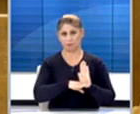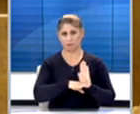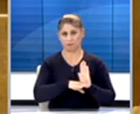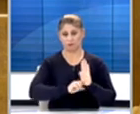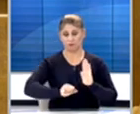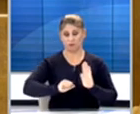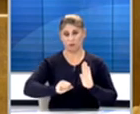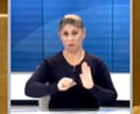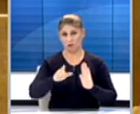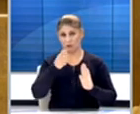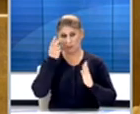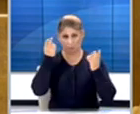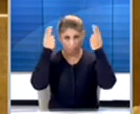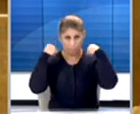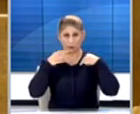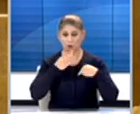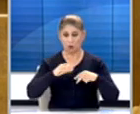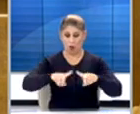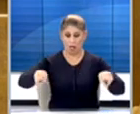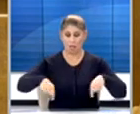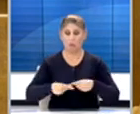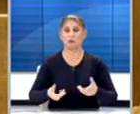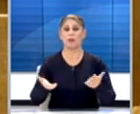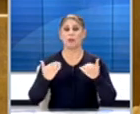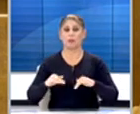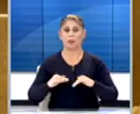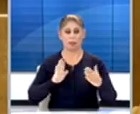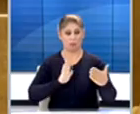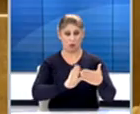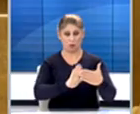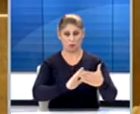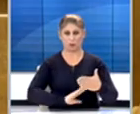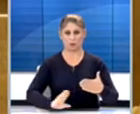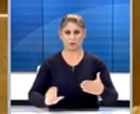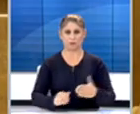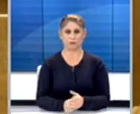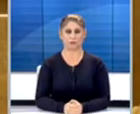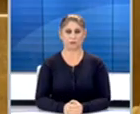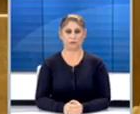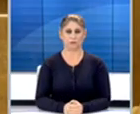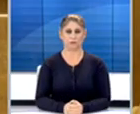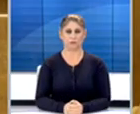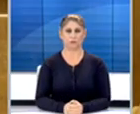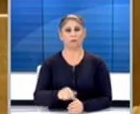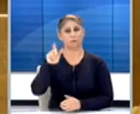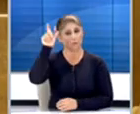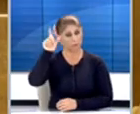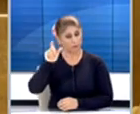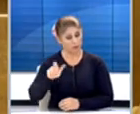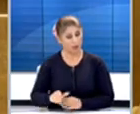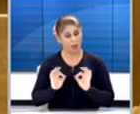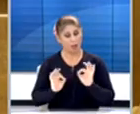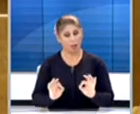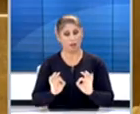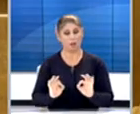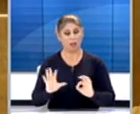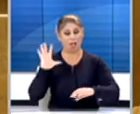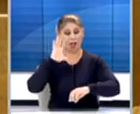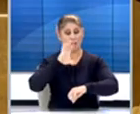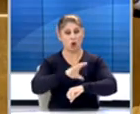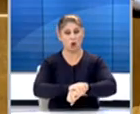δηλώς διότι δεν είναι στην αίθουσα να μας αντιμετωπίσει και βεβαίως